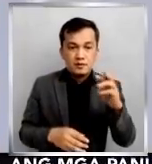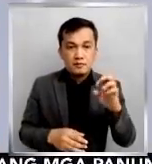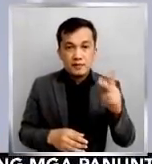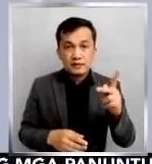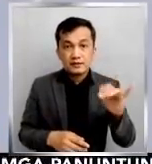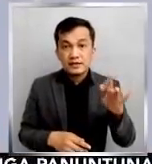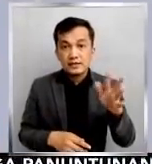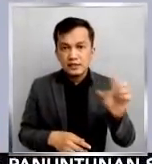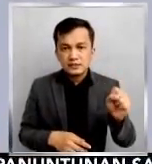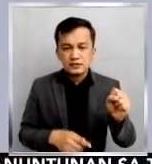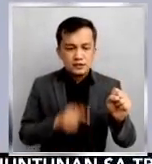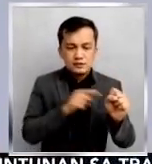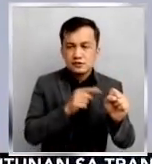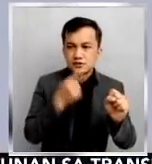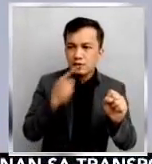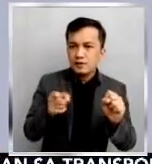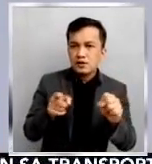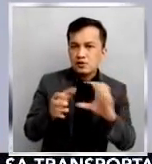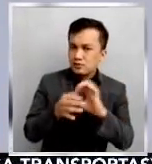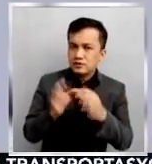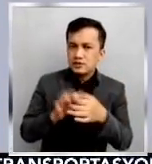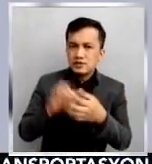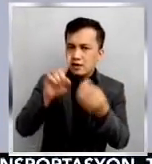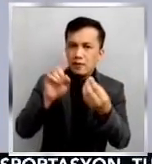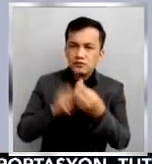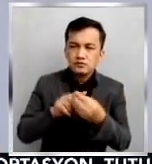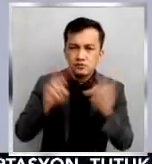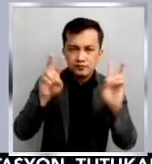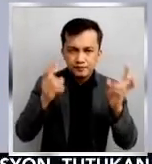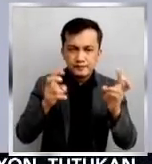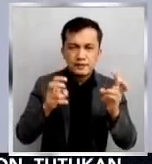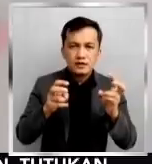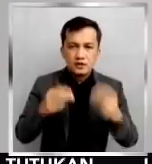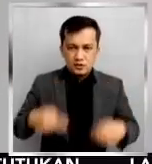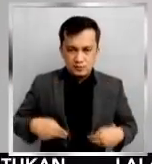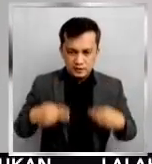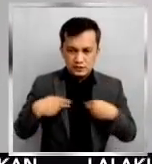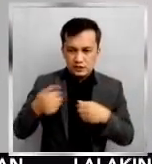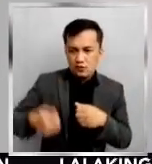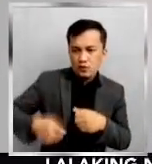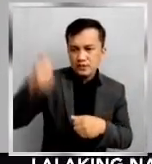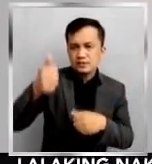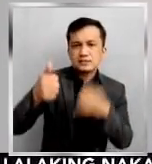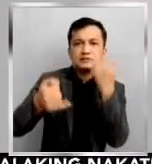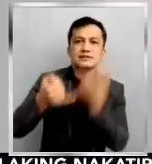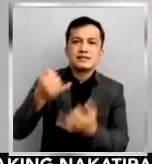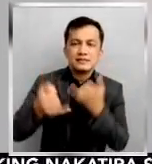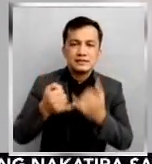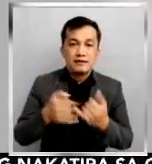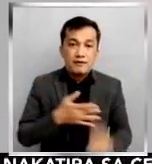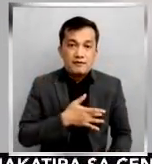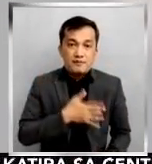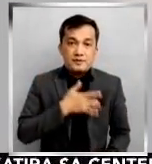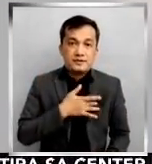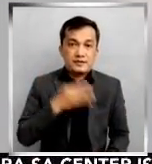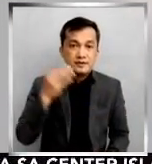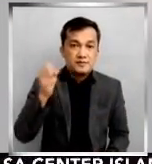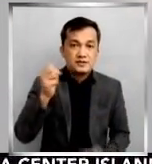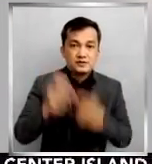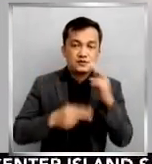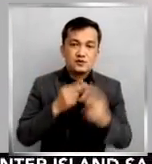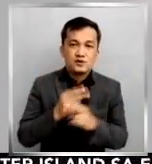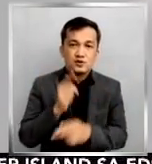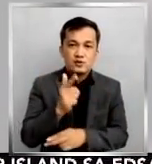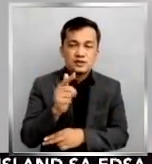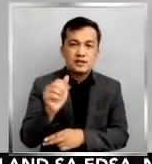what the Olympics is all about. Humanity wins at the end." Dama rin ni Miss Universe 2015 Pia Wurtzbach